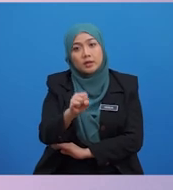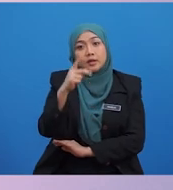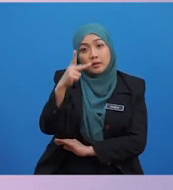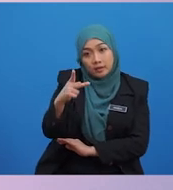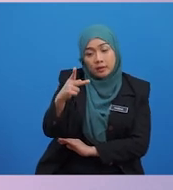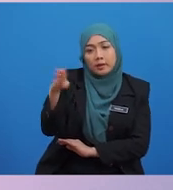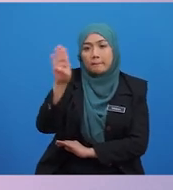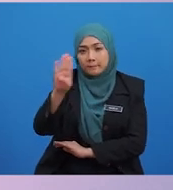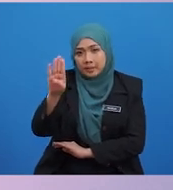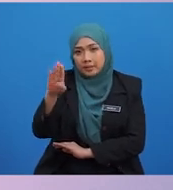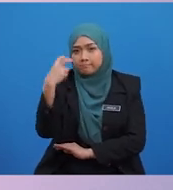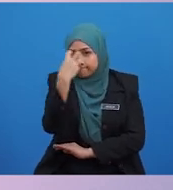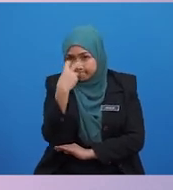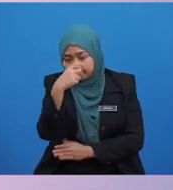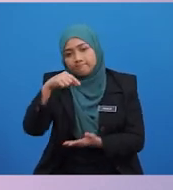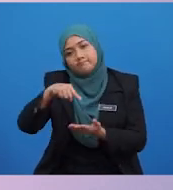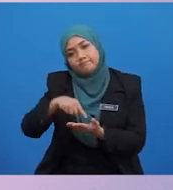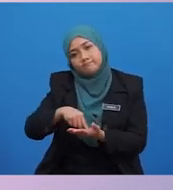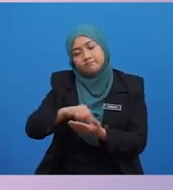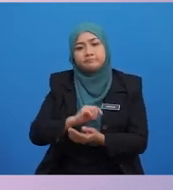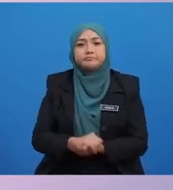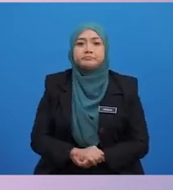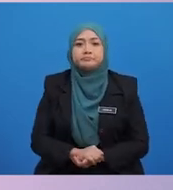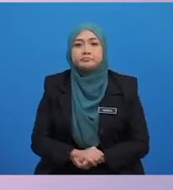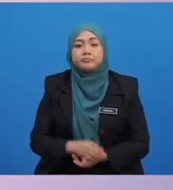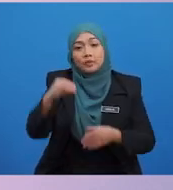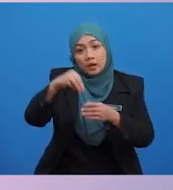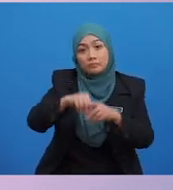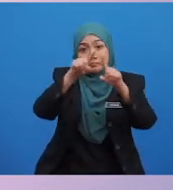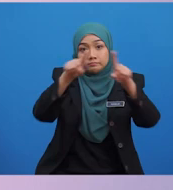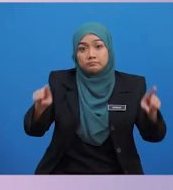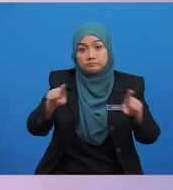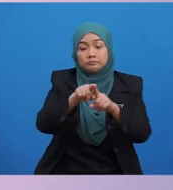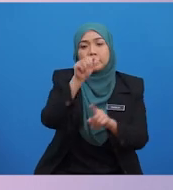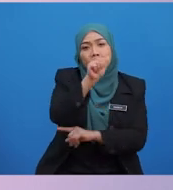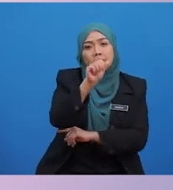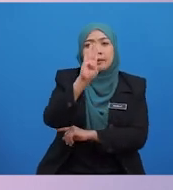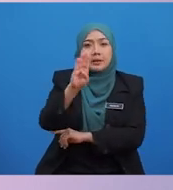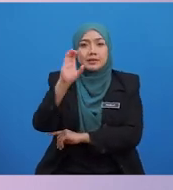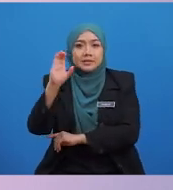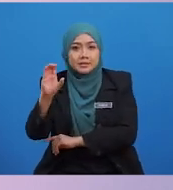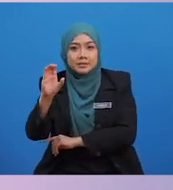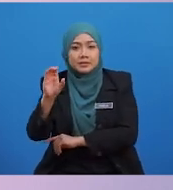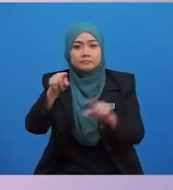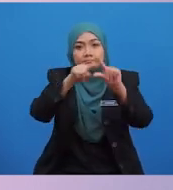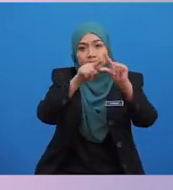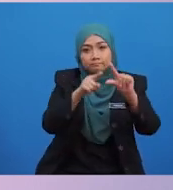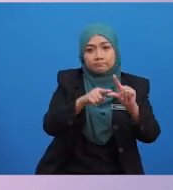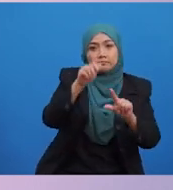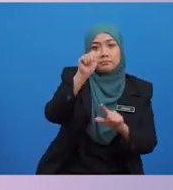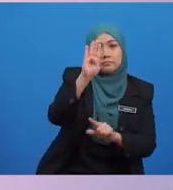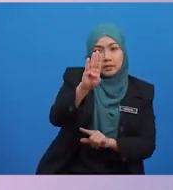berani GT dalam segitiga EDC BSC =